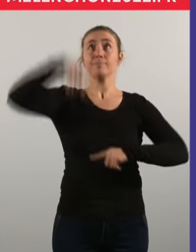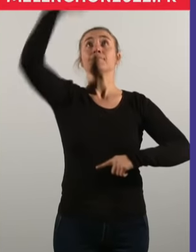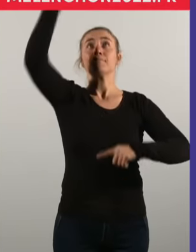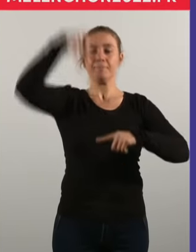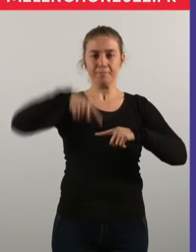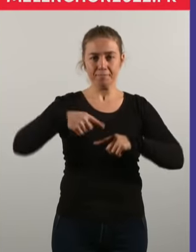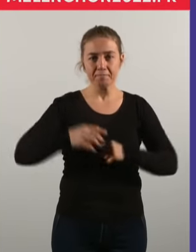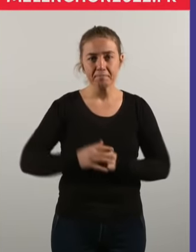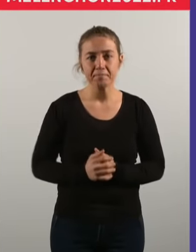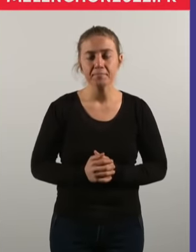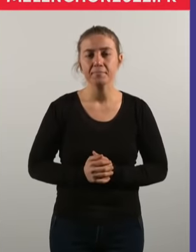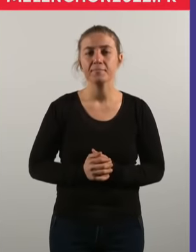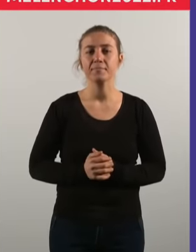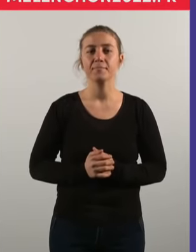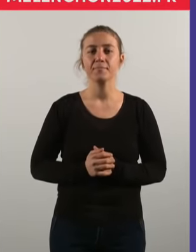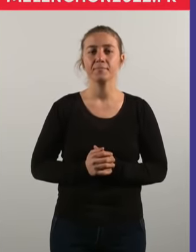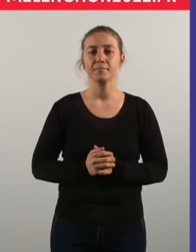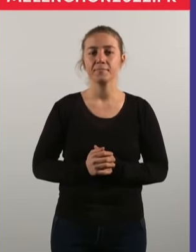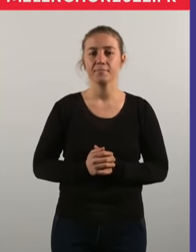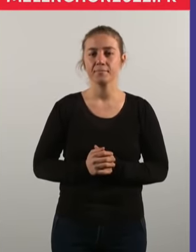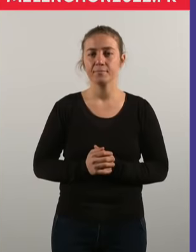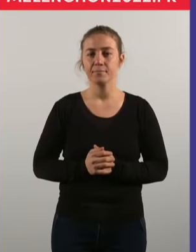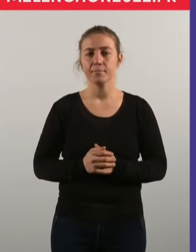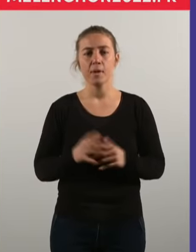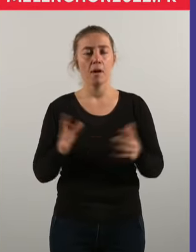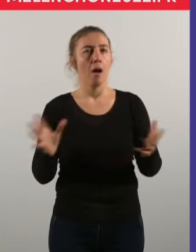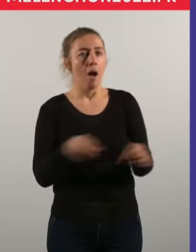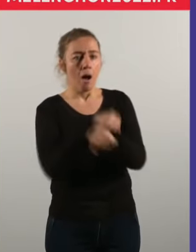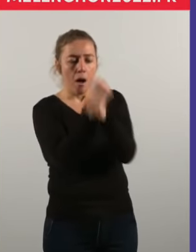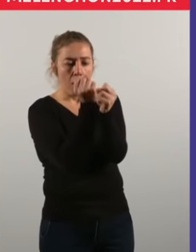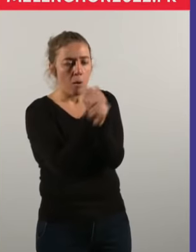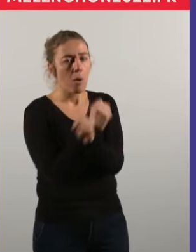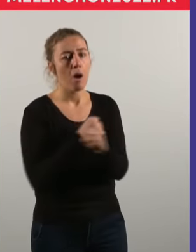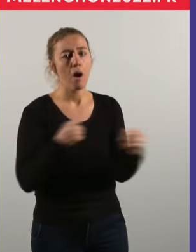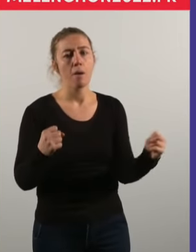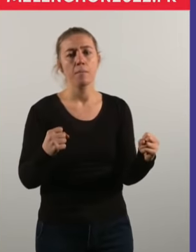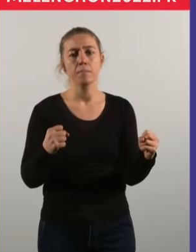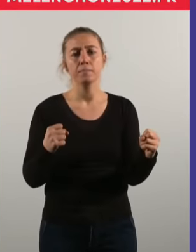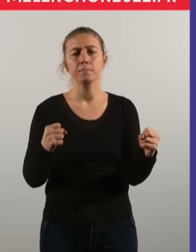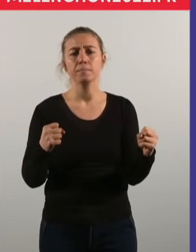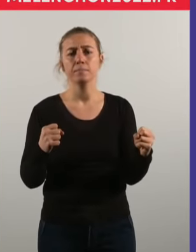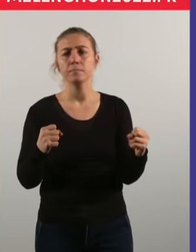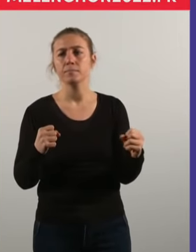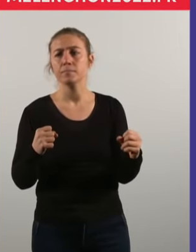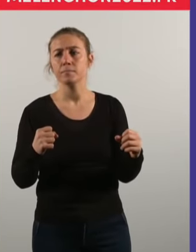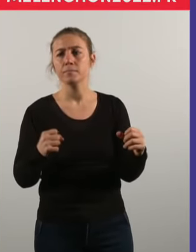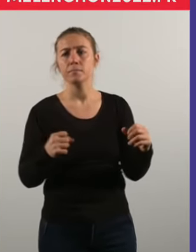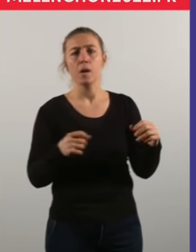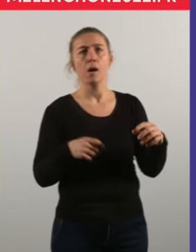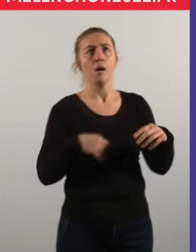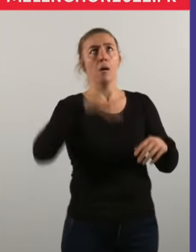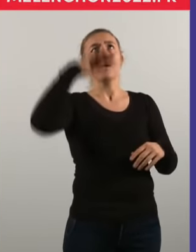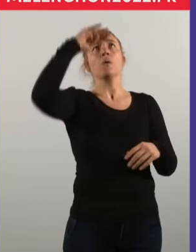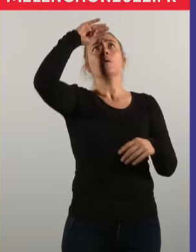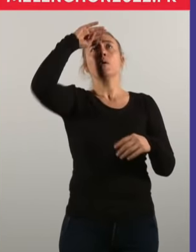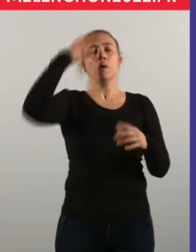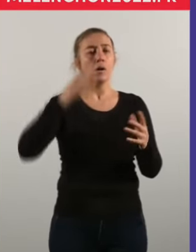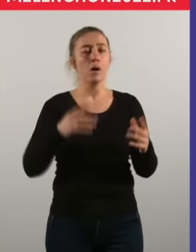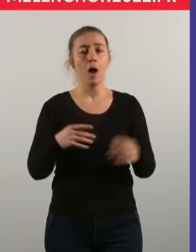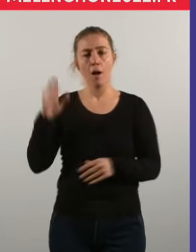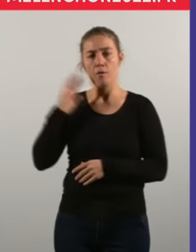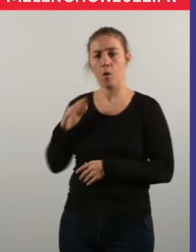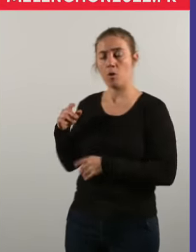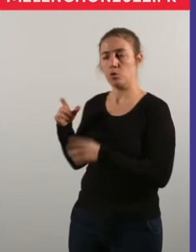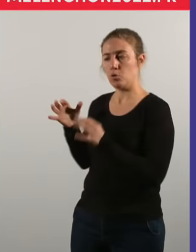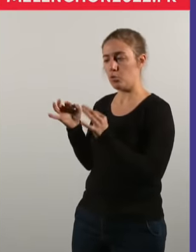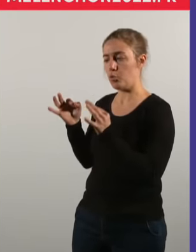La plus grande, la plus phénoménale, la plus inouïe. Après Gutenberg qui nous a libérés des chaînes du temps en permettant que